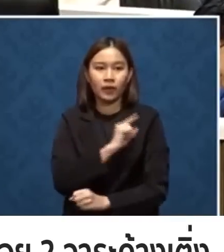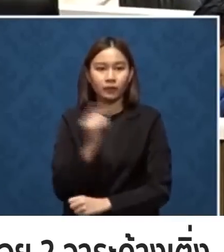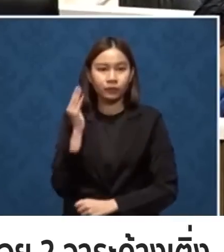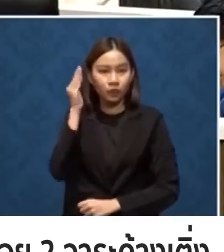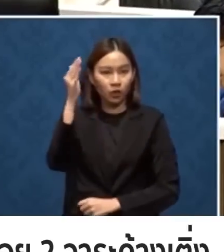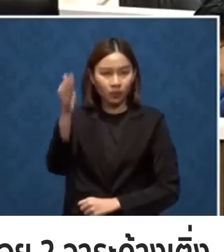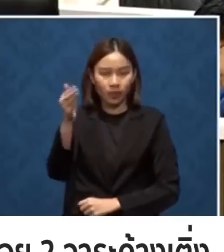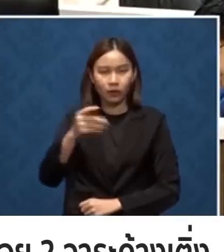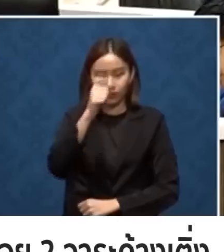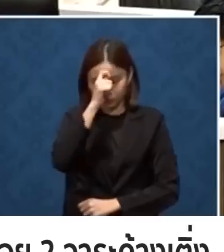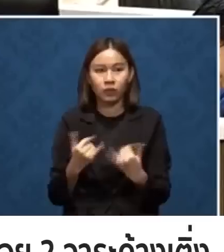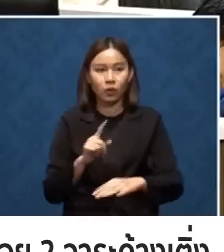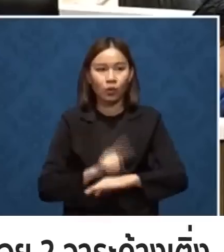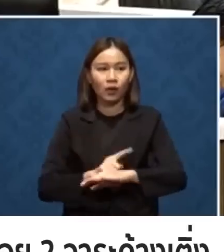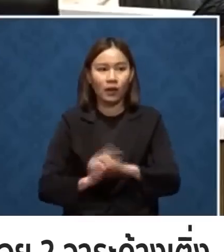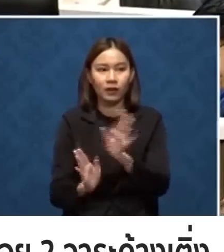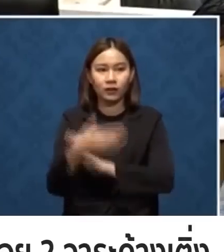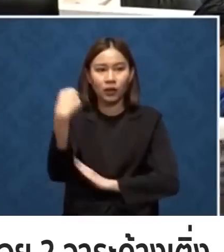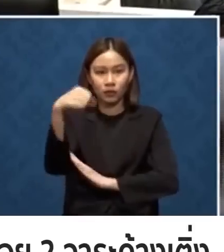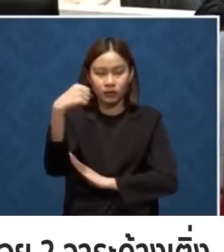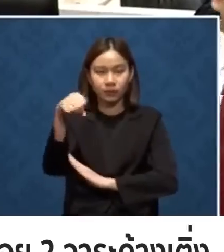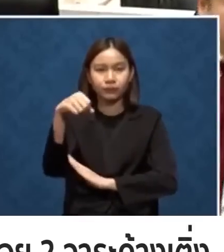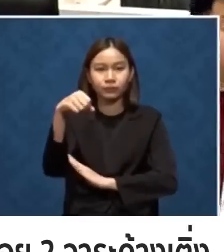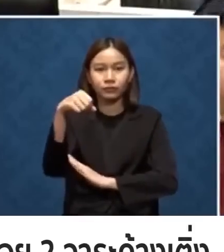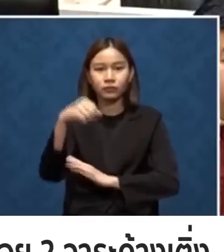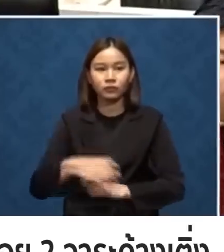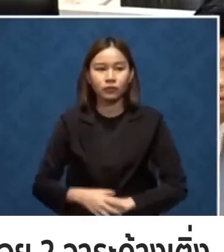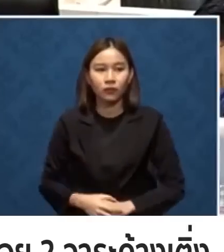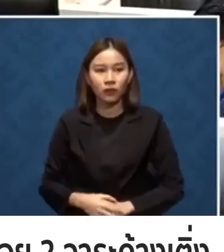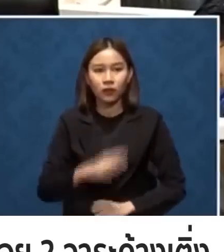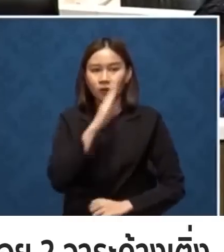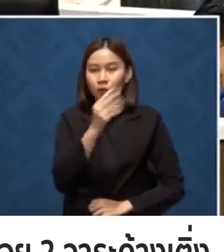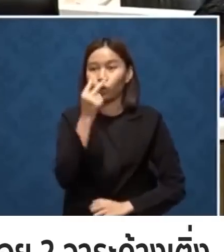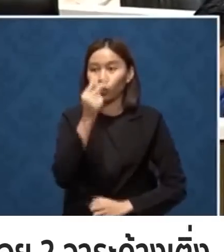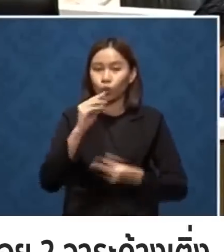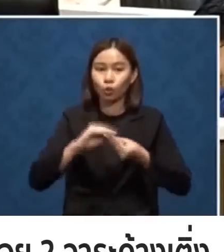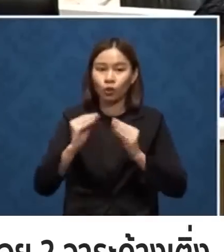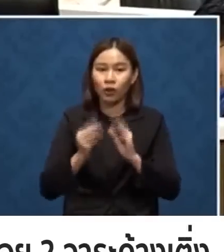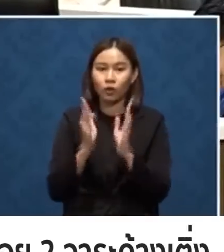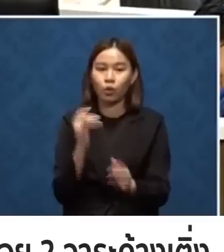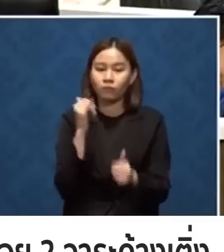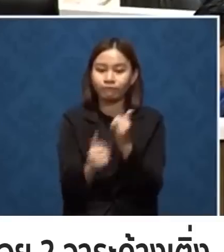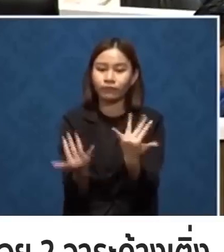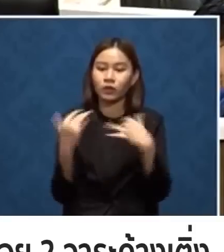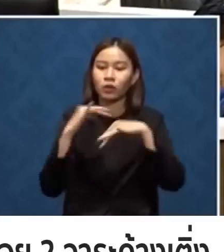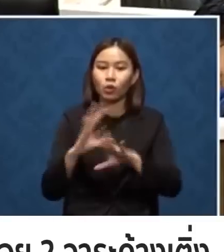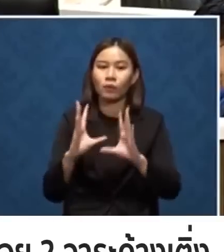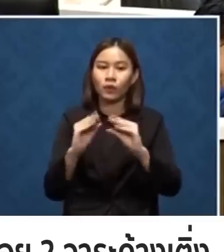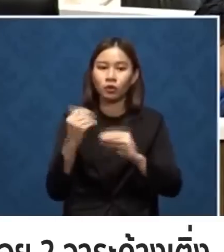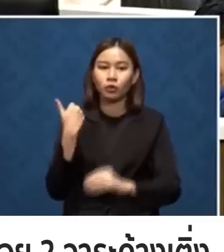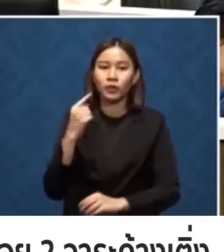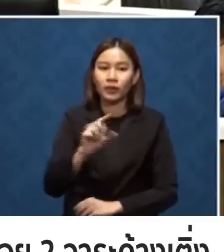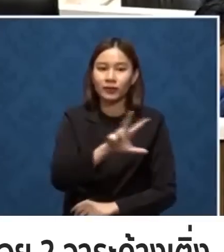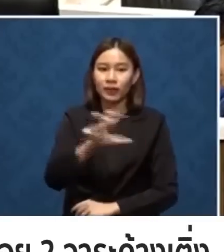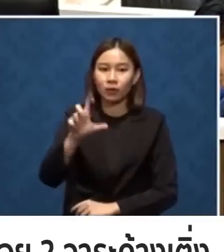เป็นญัตติซ้ำในสมัยประชุมเดียวกันนี่ฮะคุณรังสิมันต์โรมก็เห็นว่า